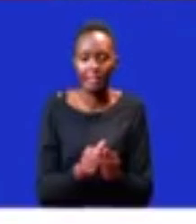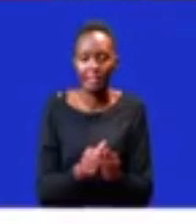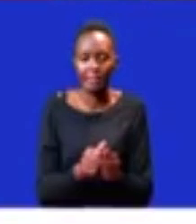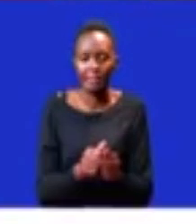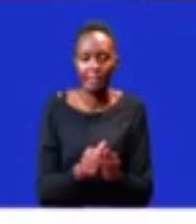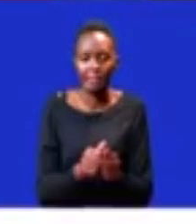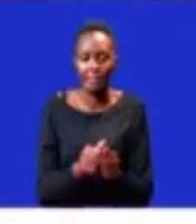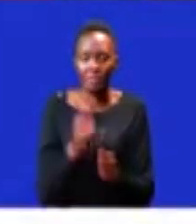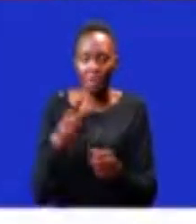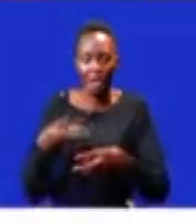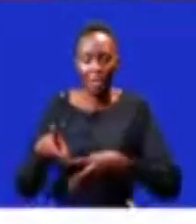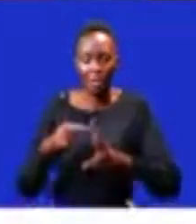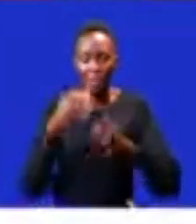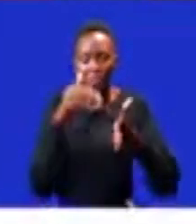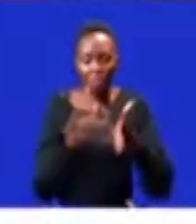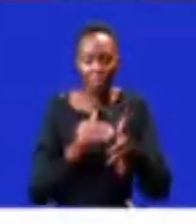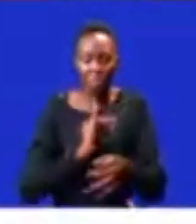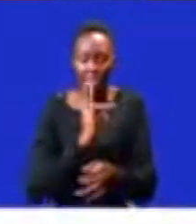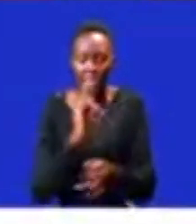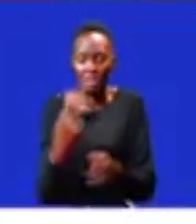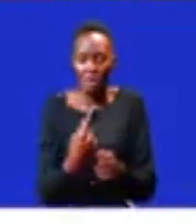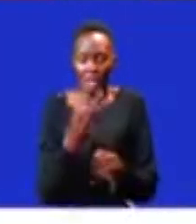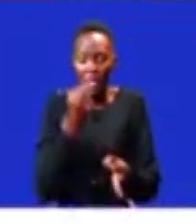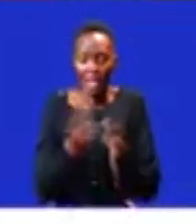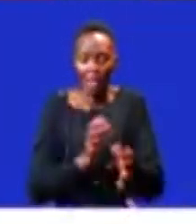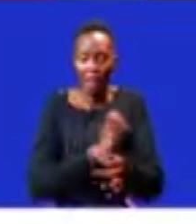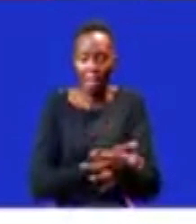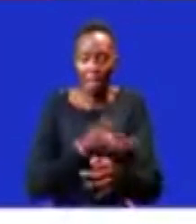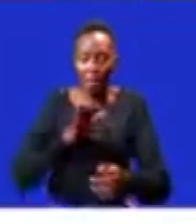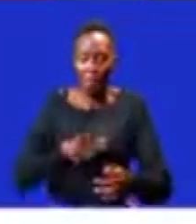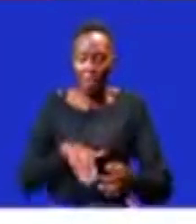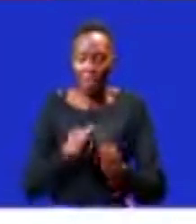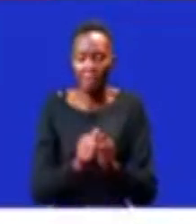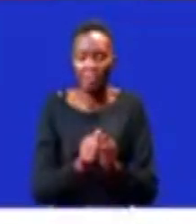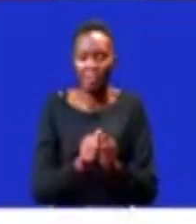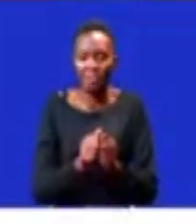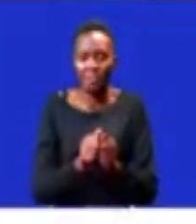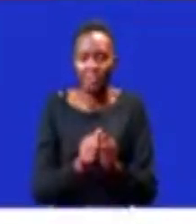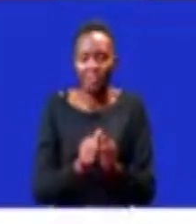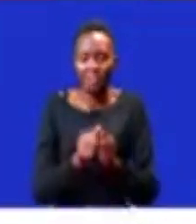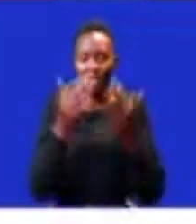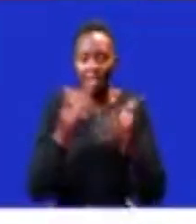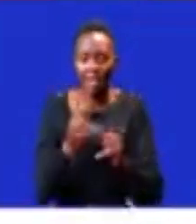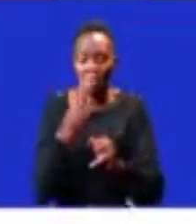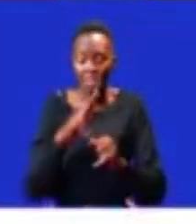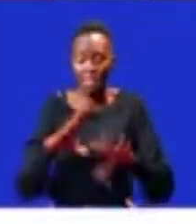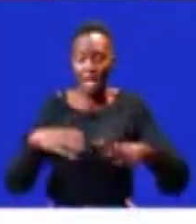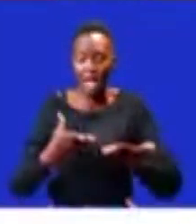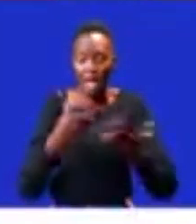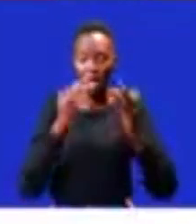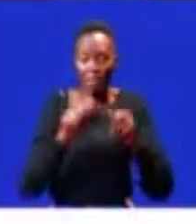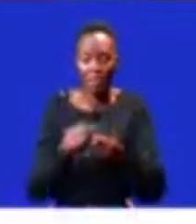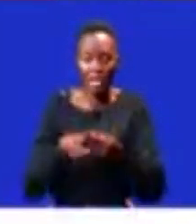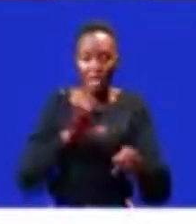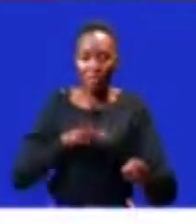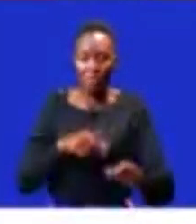wakeyini. Achiel kuom geng'o lwenjegi en ka watiego wakeyini e yore mag yuto. Koro wang'iyo mana ni ere ka wan e